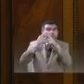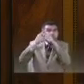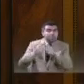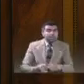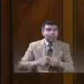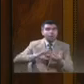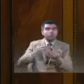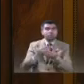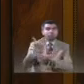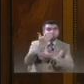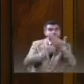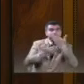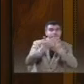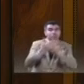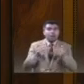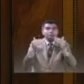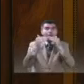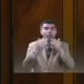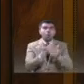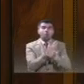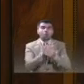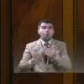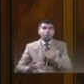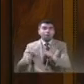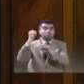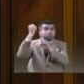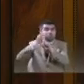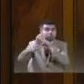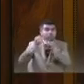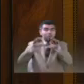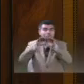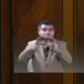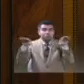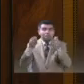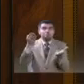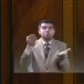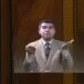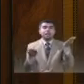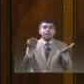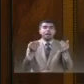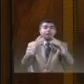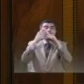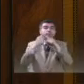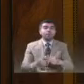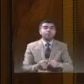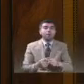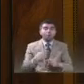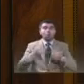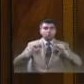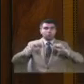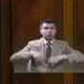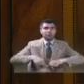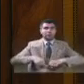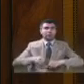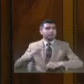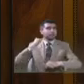على ضرورة تنفيذ استراتيجية الحكومة للتحكم في التوازنات المالية، فإننا نثمن الإجراءات